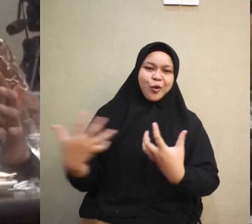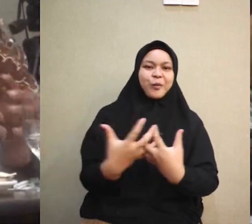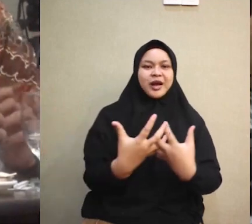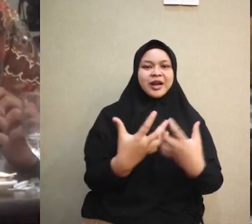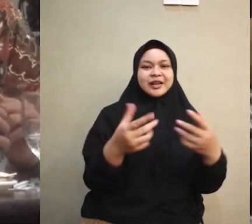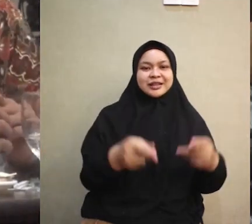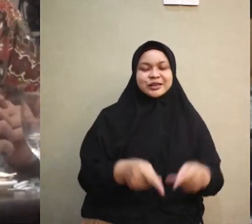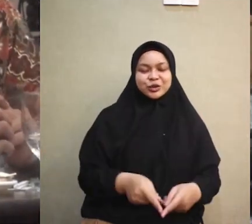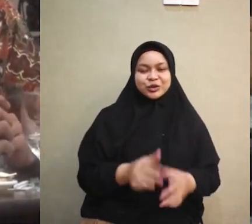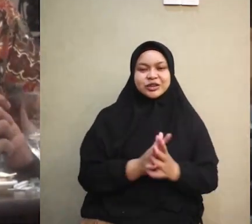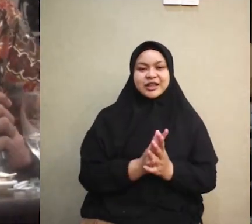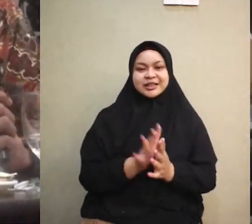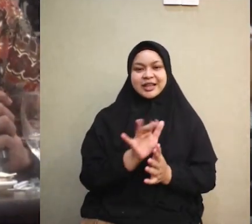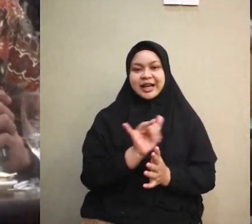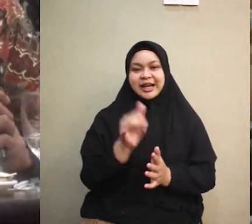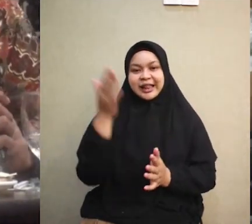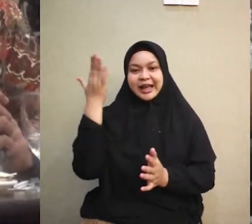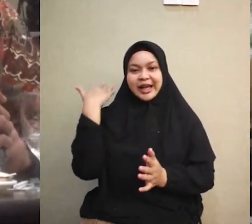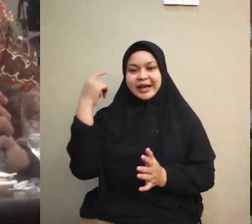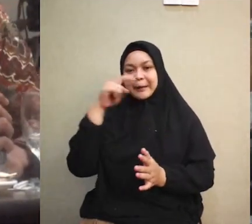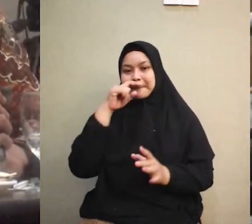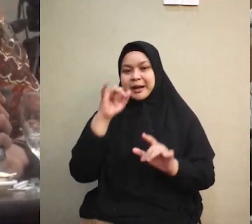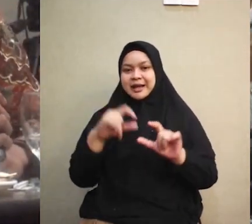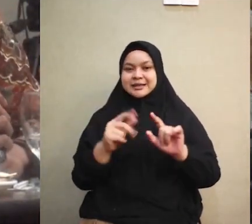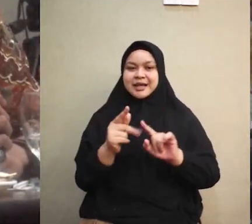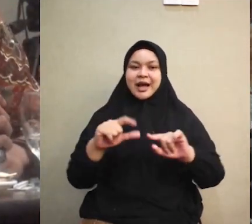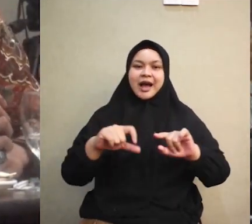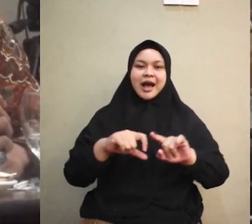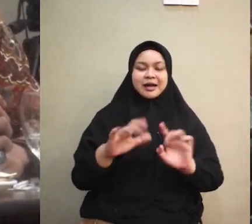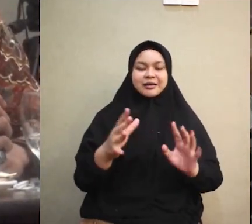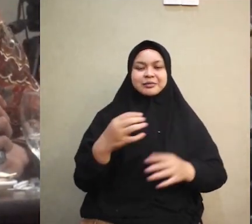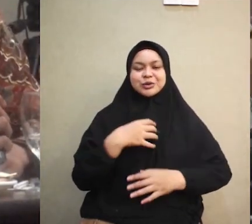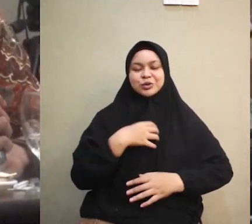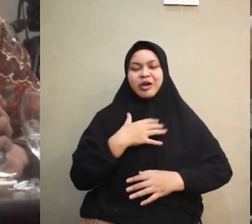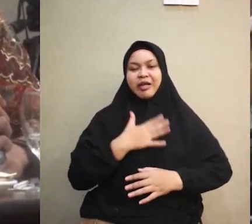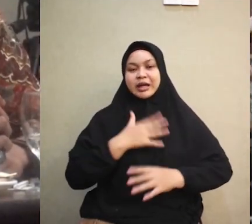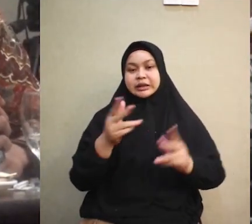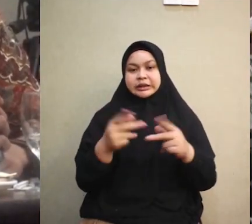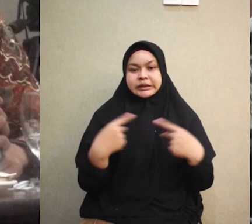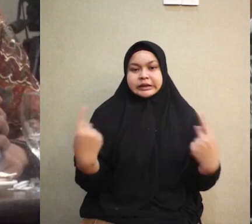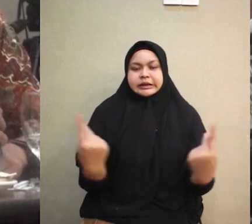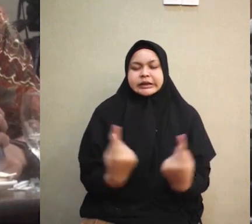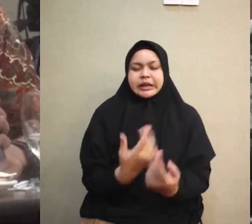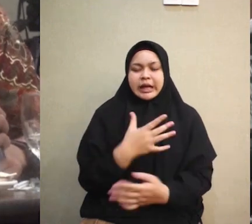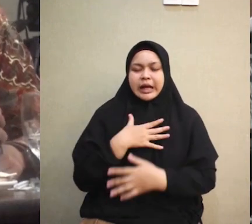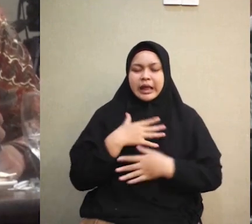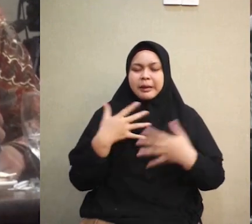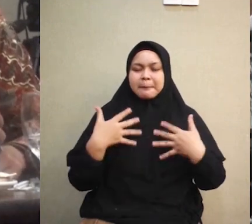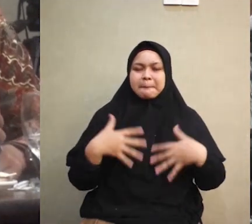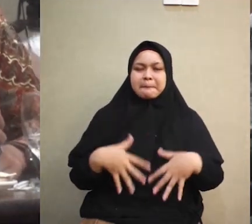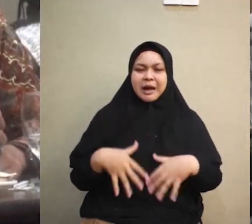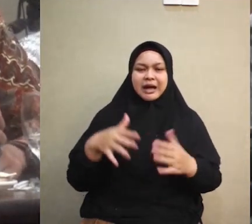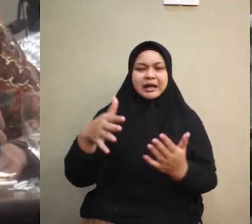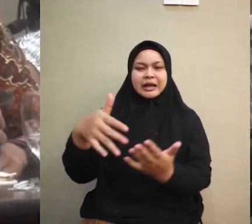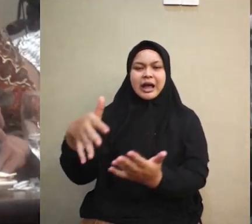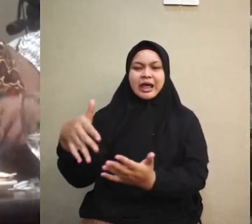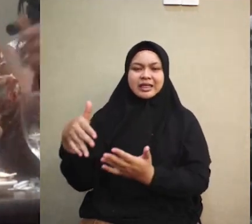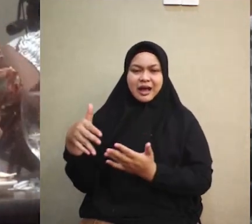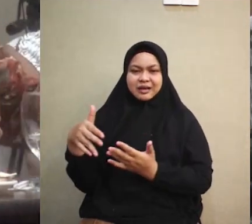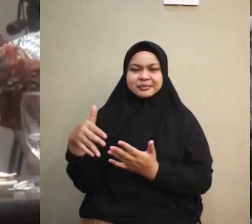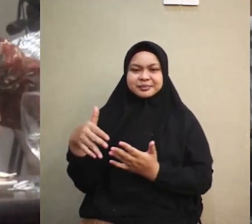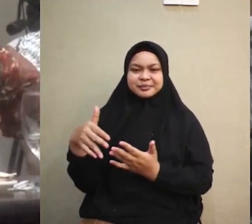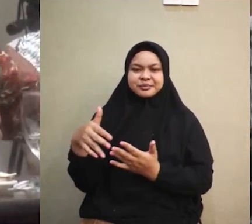seiring dengan yang tadi disampaikan masih hak menurut saya kita sangat lemah di bidang data Jadi